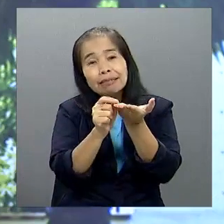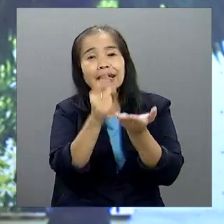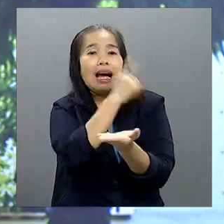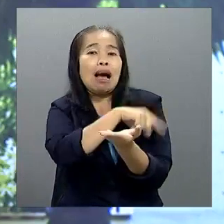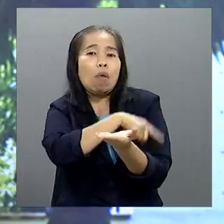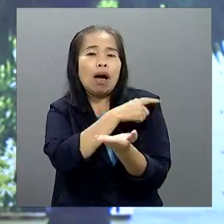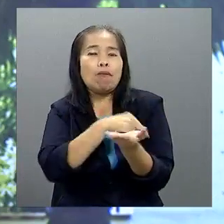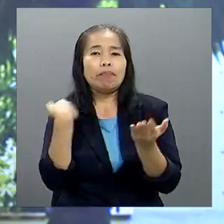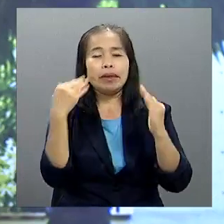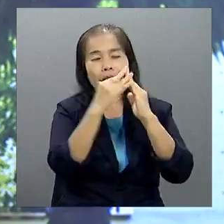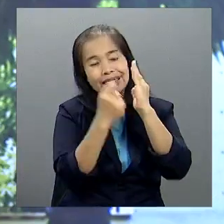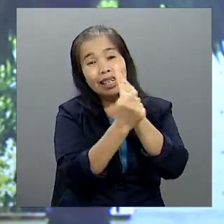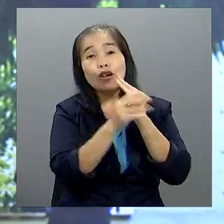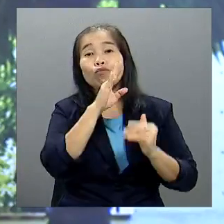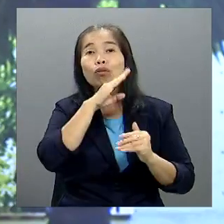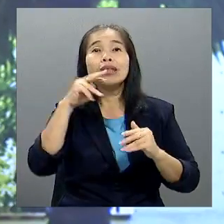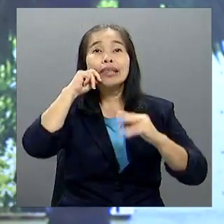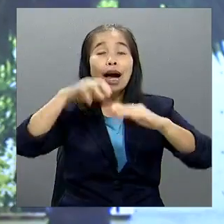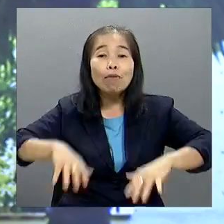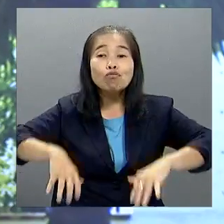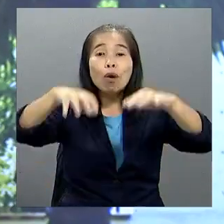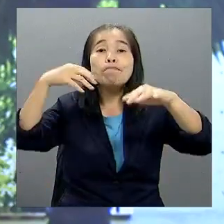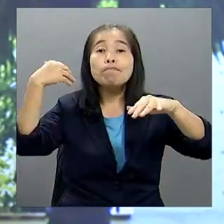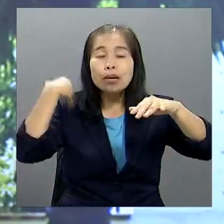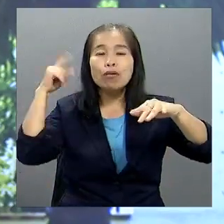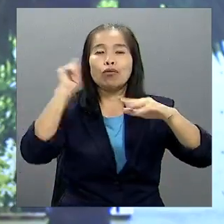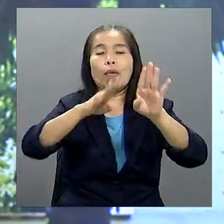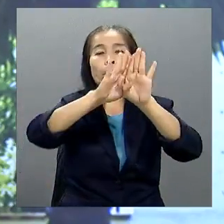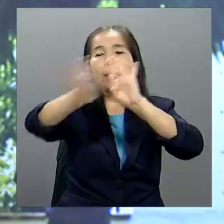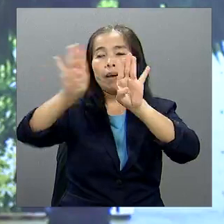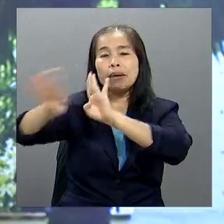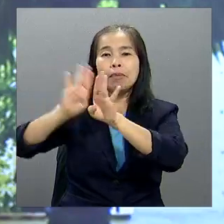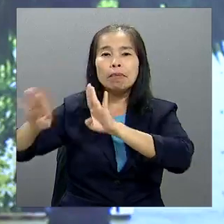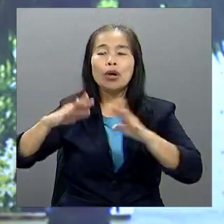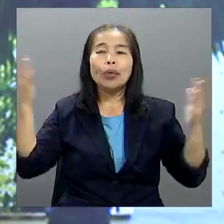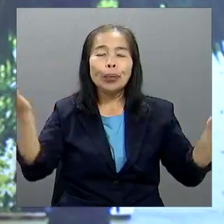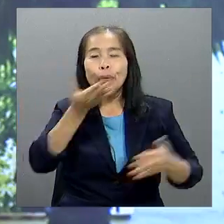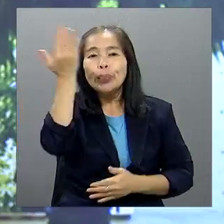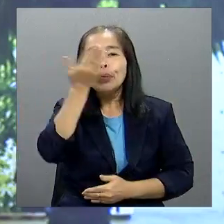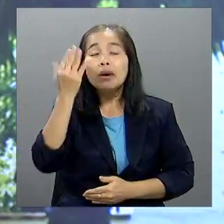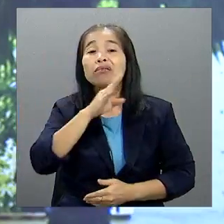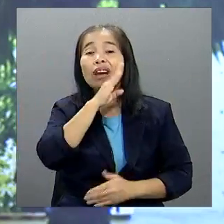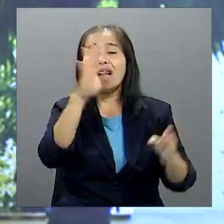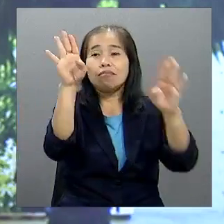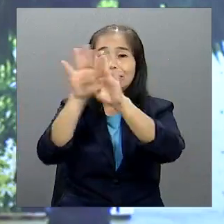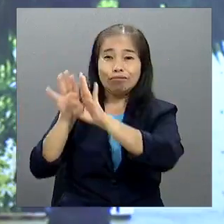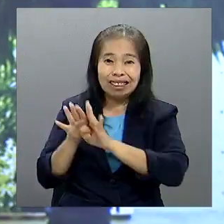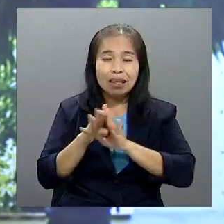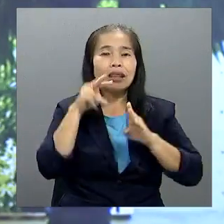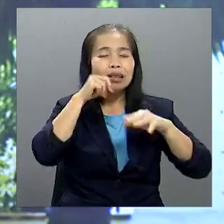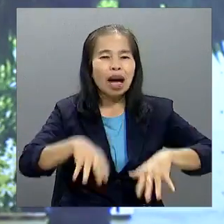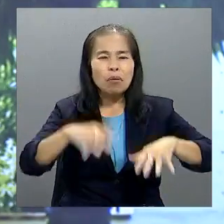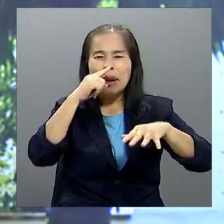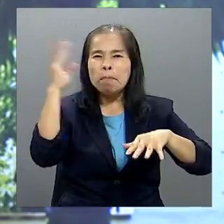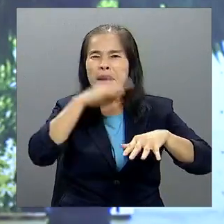น้าต่างเปิดอะไรให้มันมีระบบมีการระบายอากาศที่ดีเชื้อราชอบอยู่สองอย่างค่ะก็คือที่มืดและ